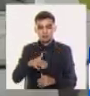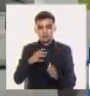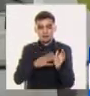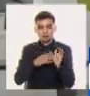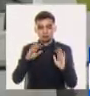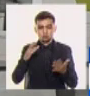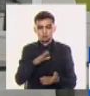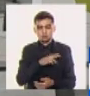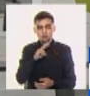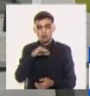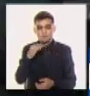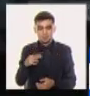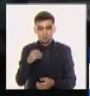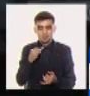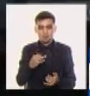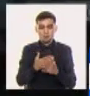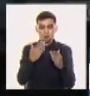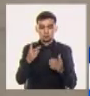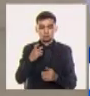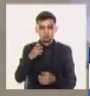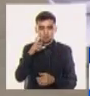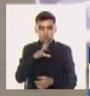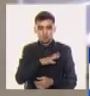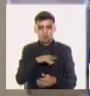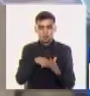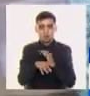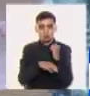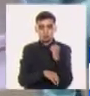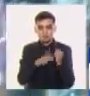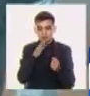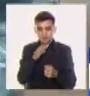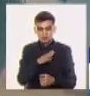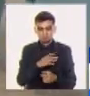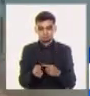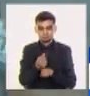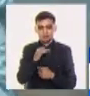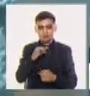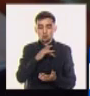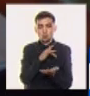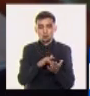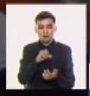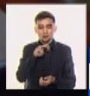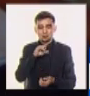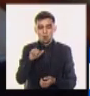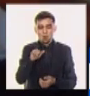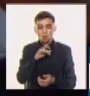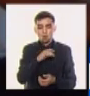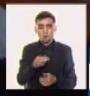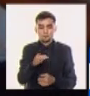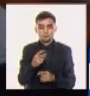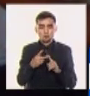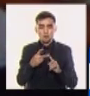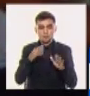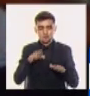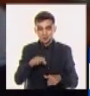8259 случаев COVID. Больше 200 из них выявили за последние сутки. Город на втором месте после Атырауской области. В управлении